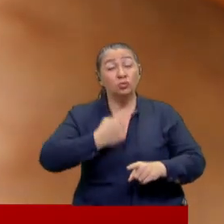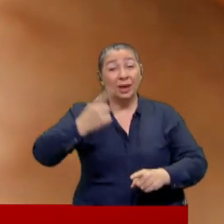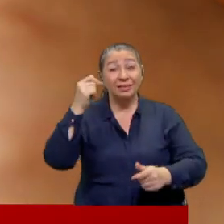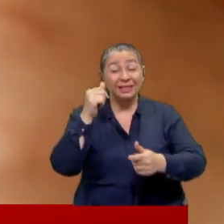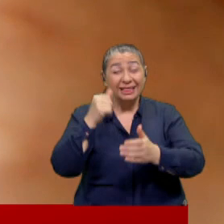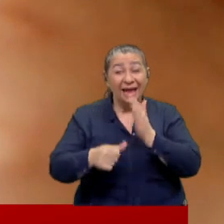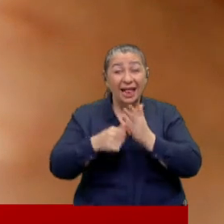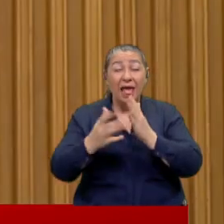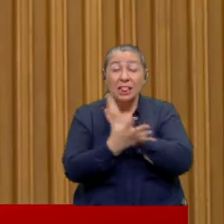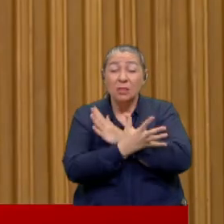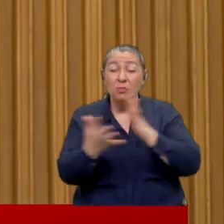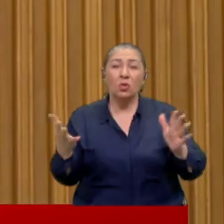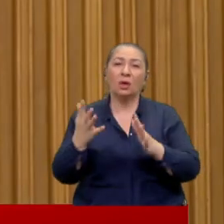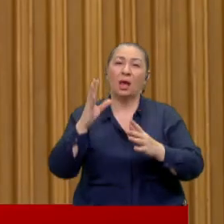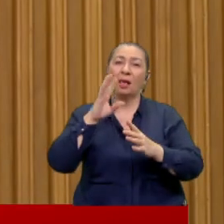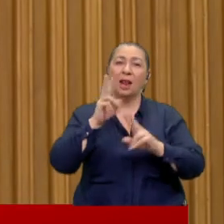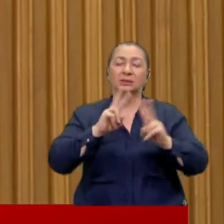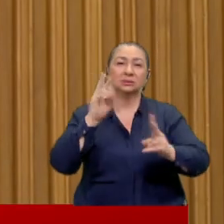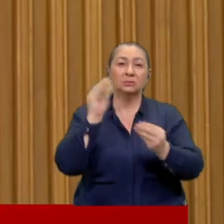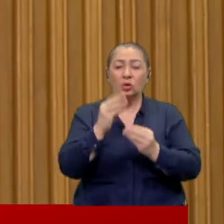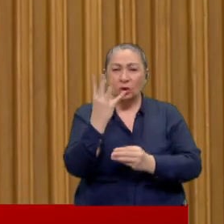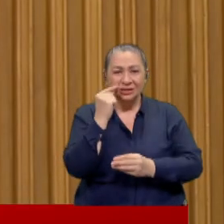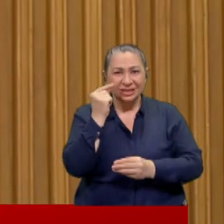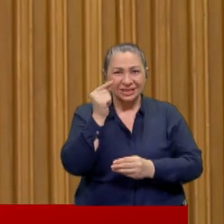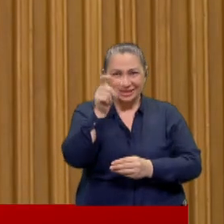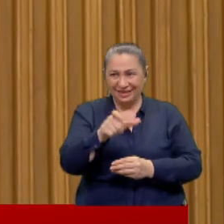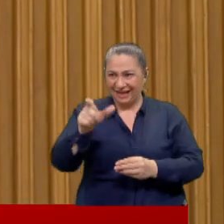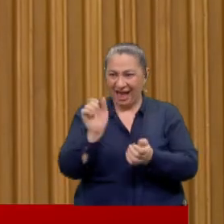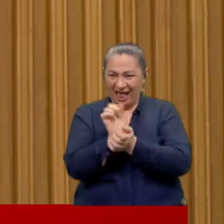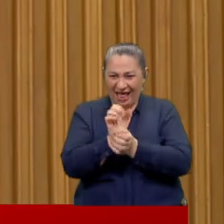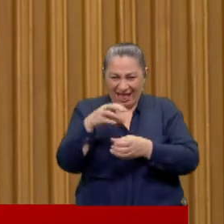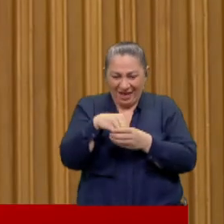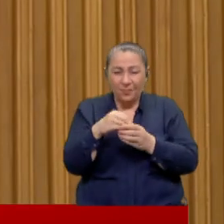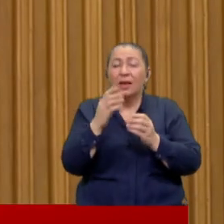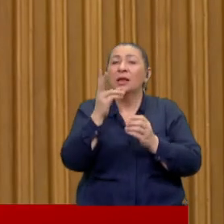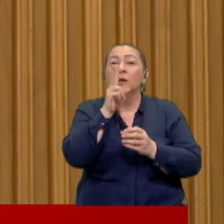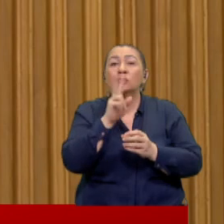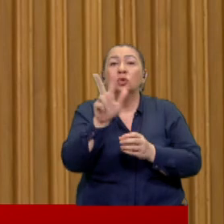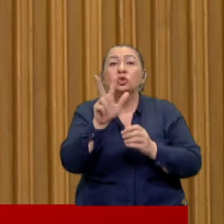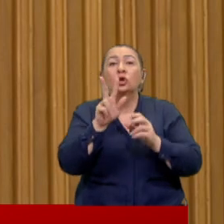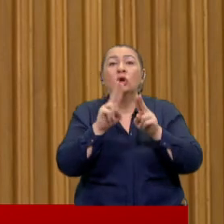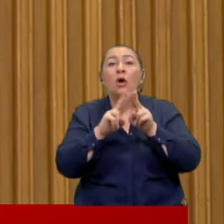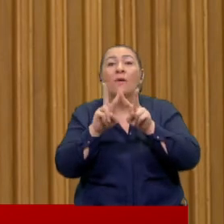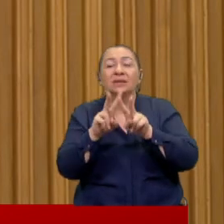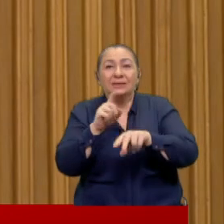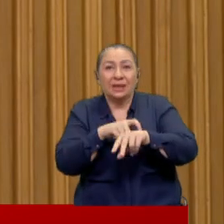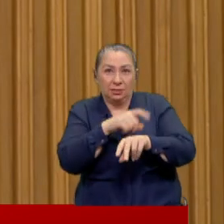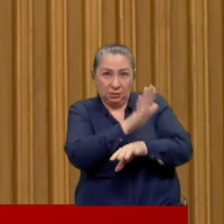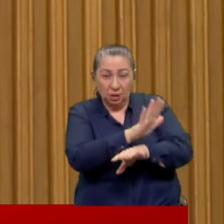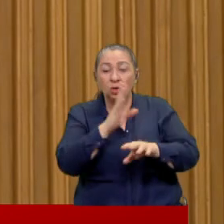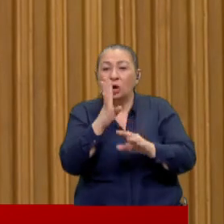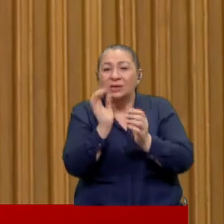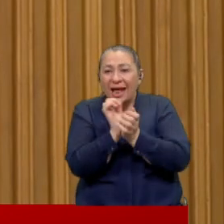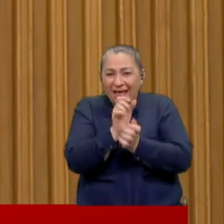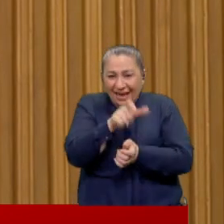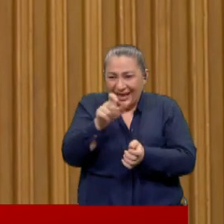tarihinin en büyük elektrik zammı dört kişilik bir ailenin tükettiği elektrik 230 kilovatsaat ve 4 kişilik